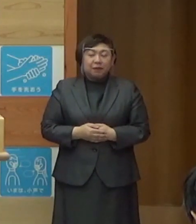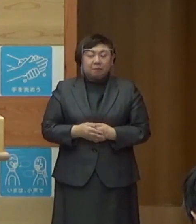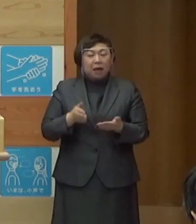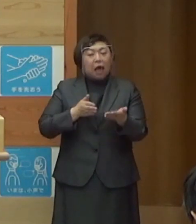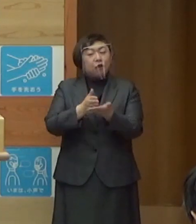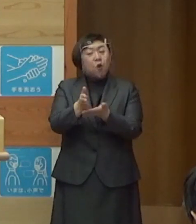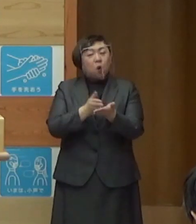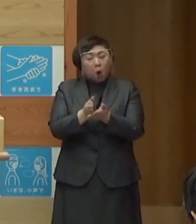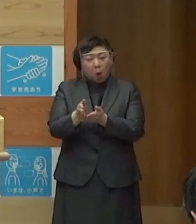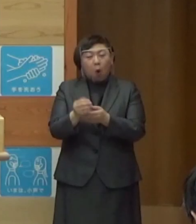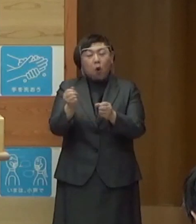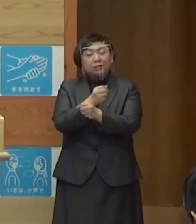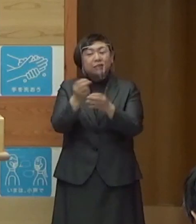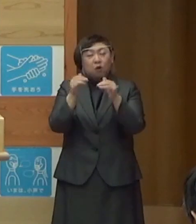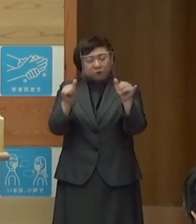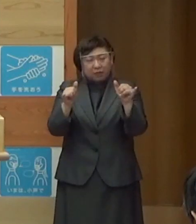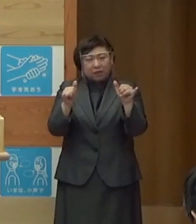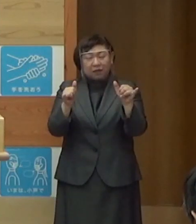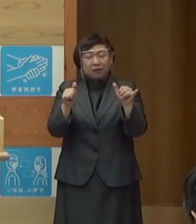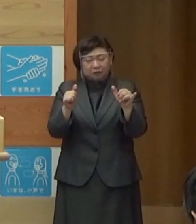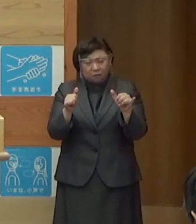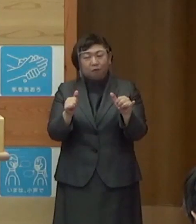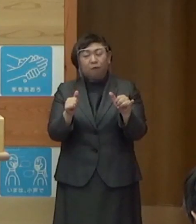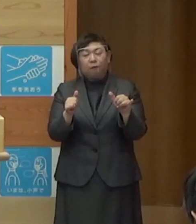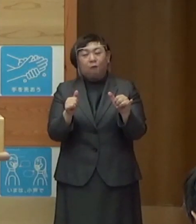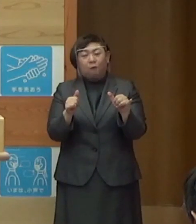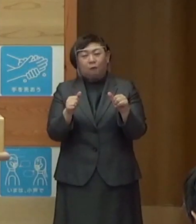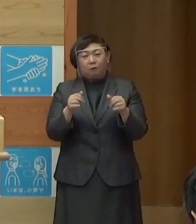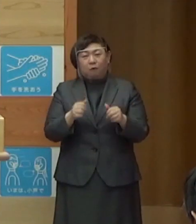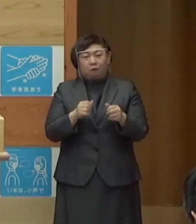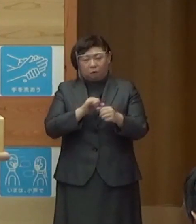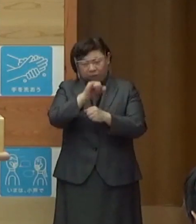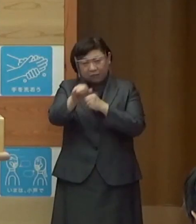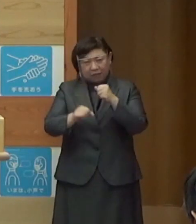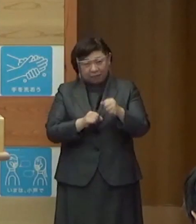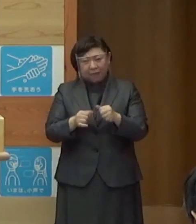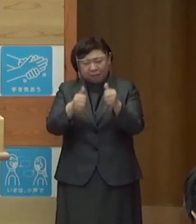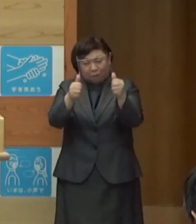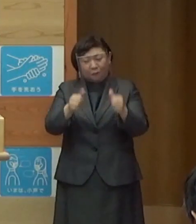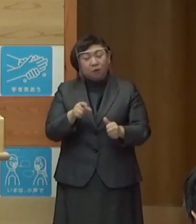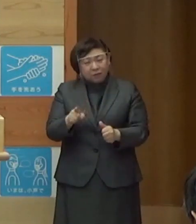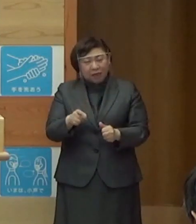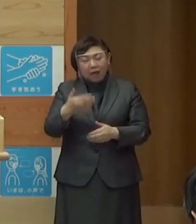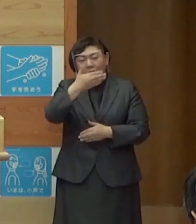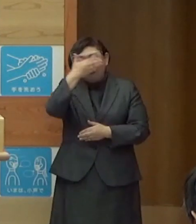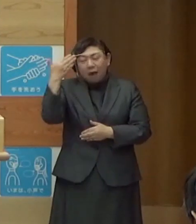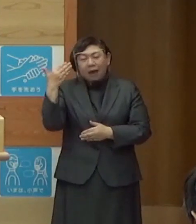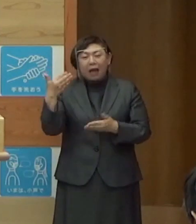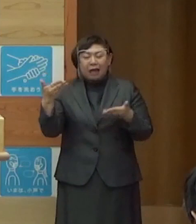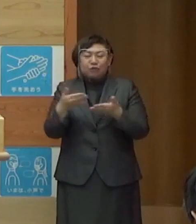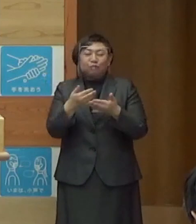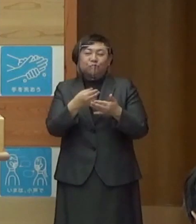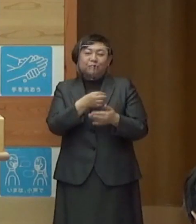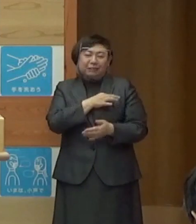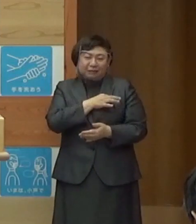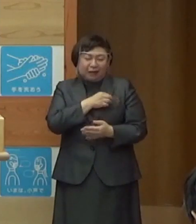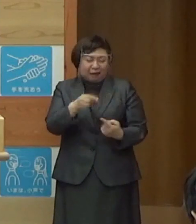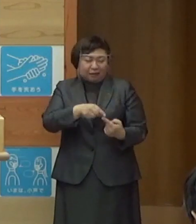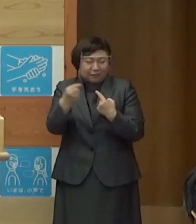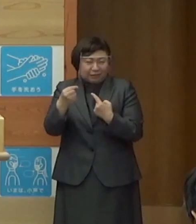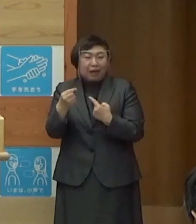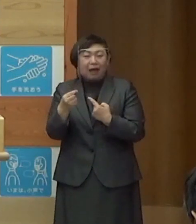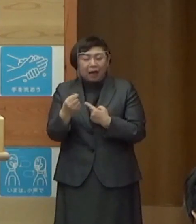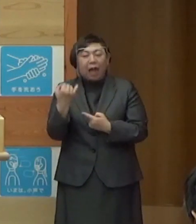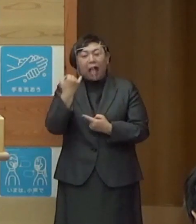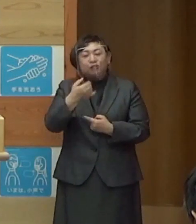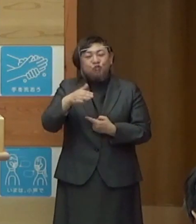旅行事業者の通算サイト、まあ、こういったところに道庁の若手職員が 厳選した水産物のフェアの開